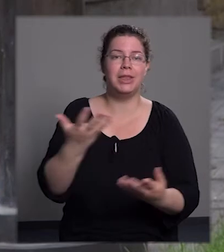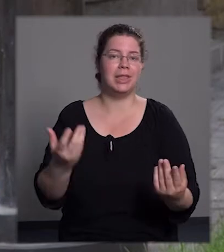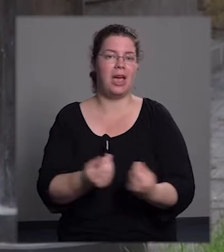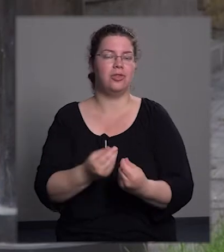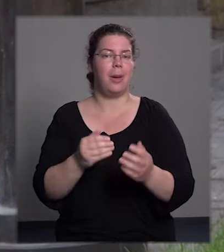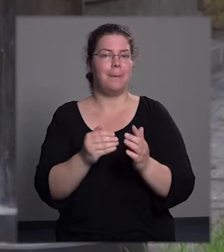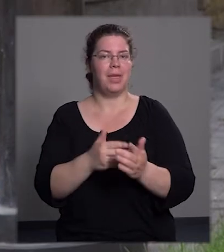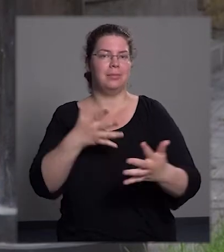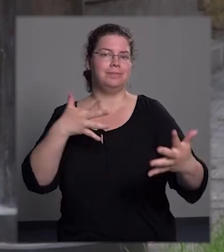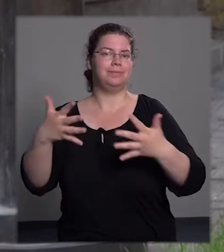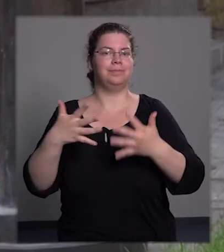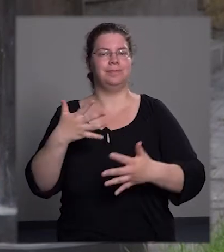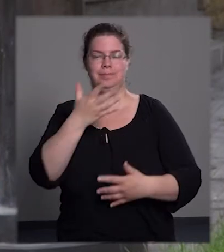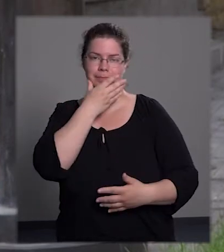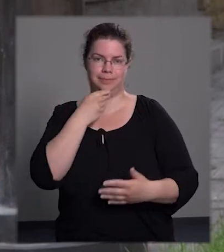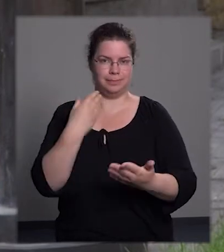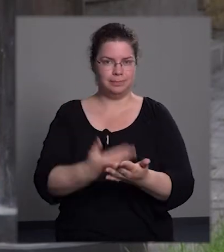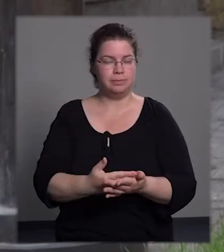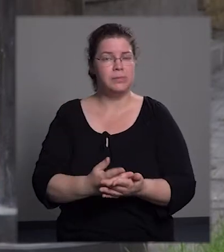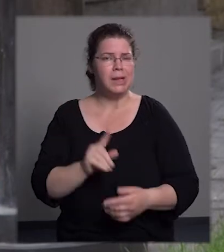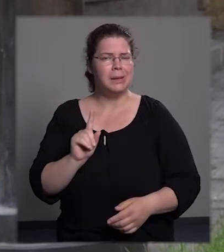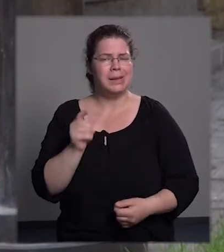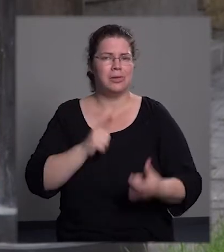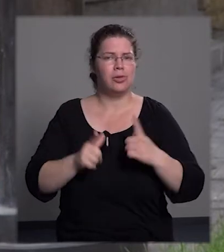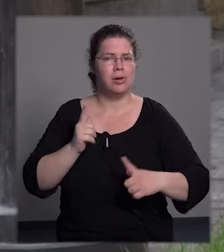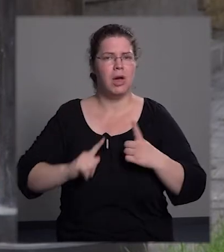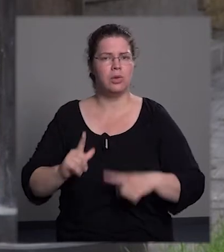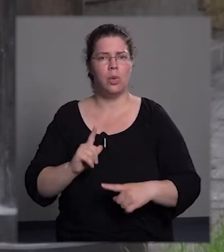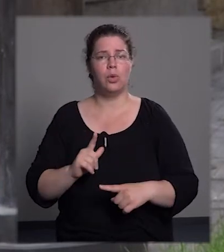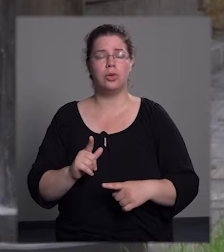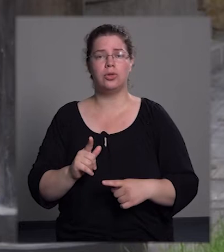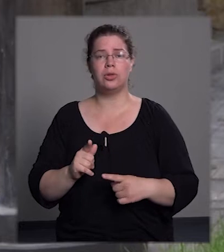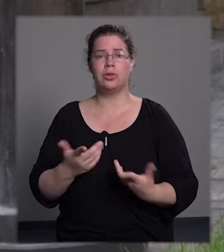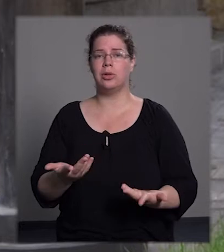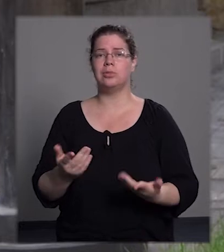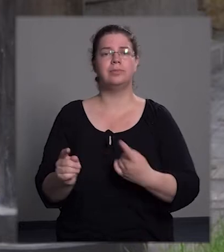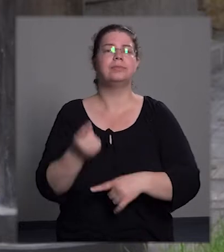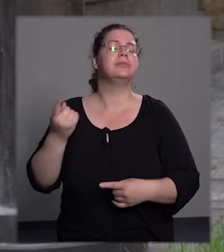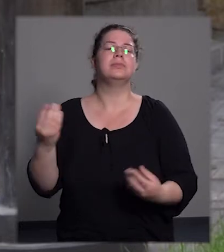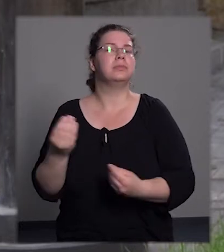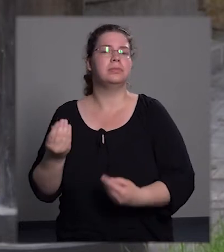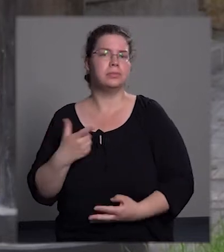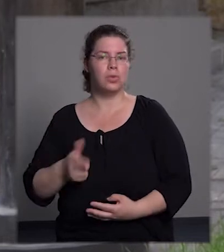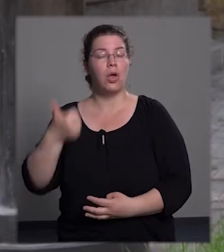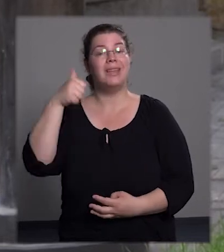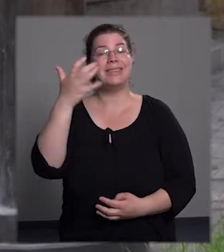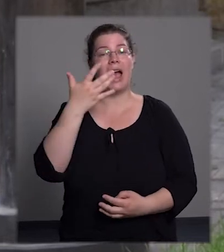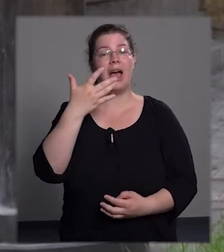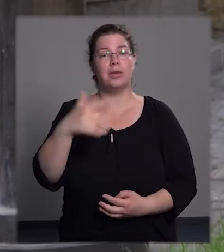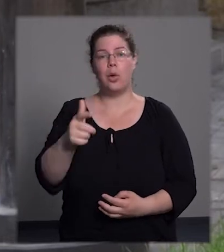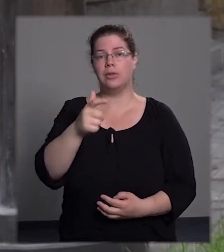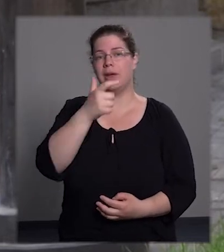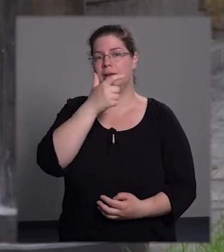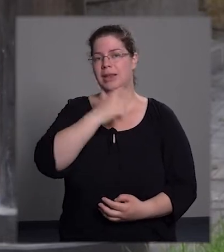még szebb és vonzóbb lett. Sajnos. Az apropója az ugye az volt, hogy a 150-es